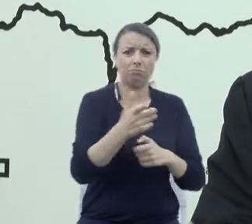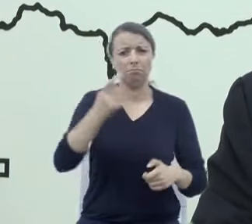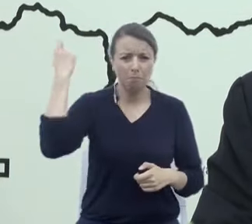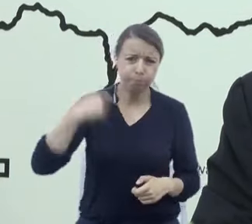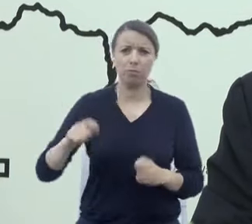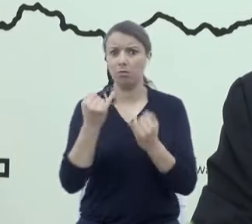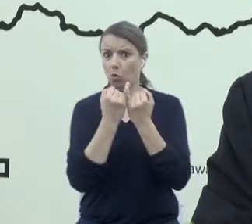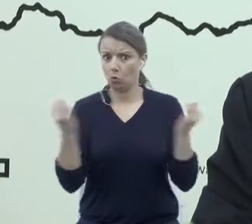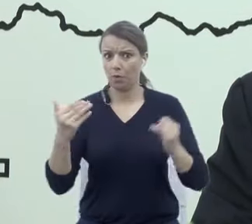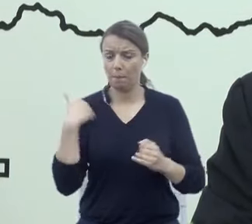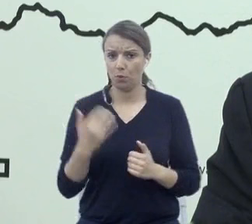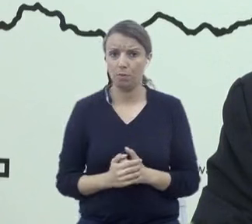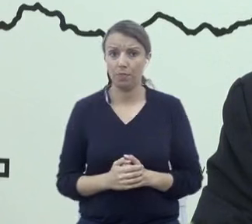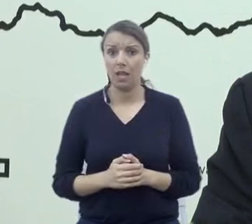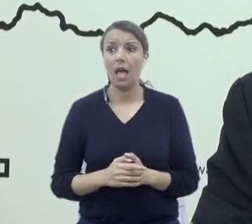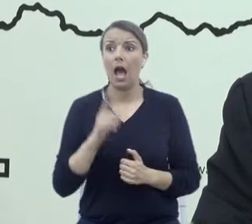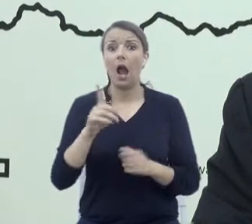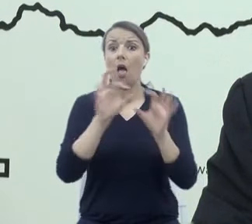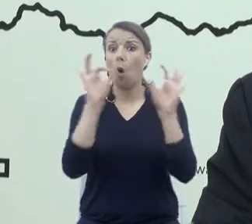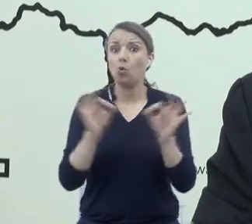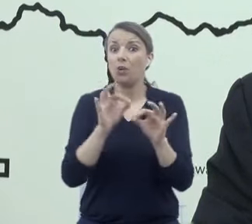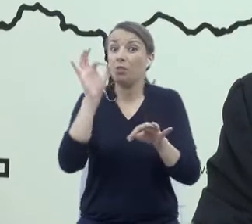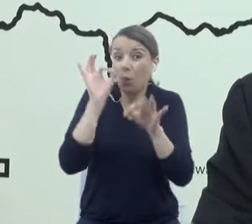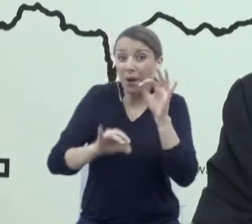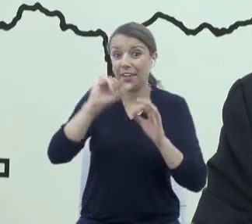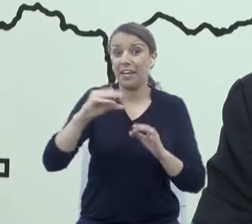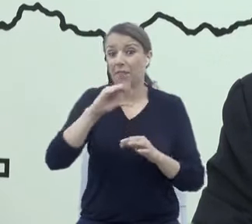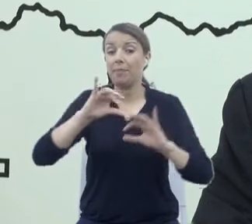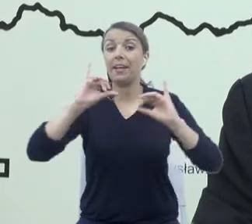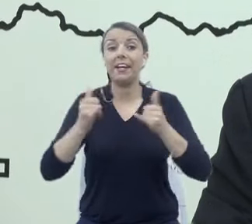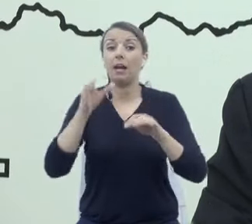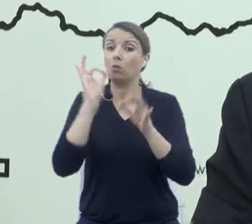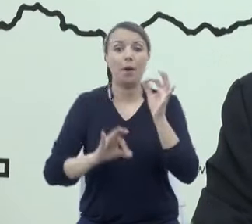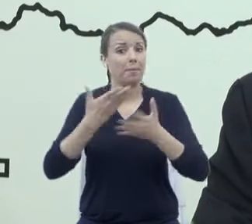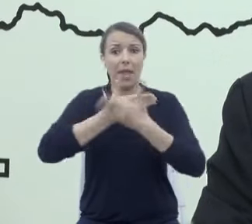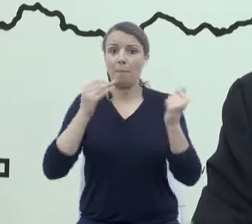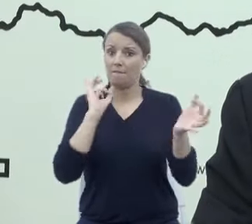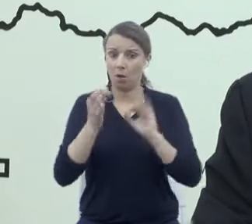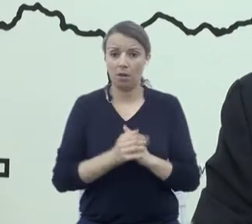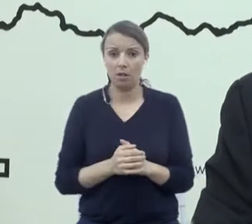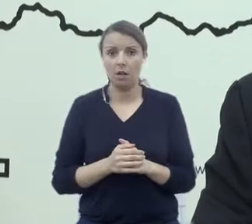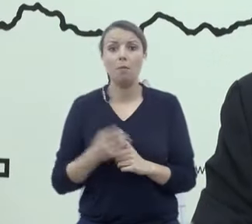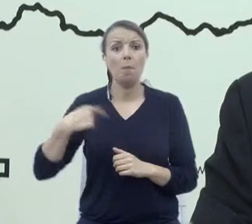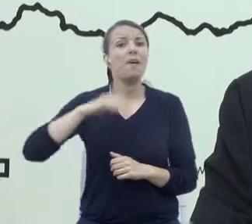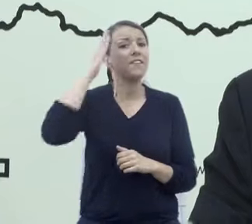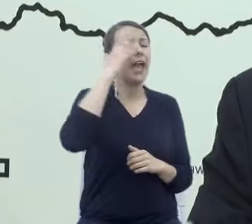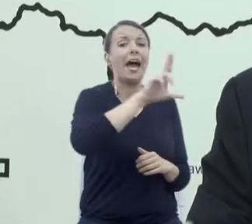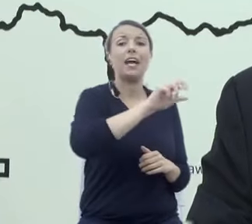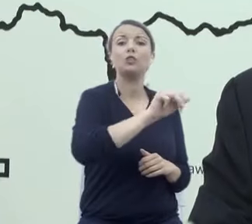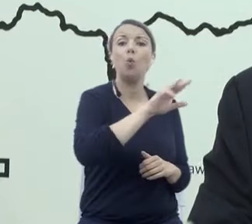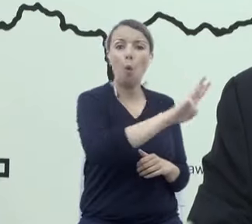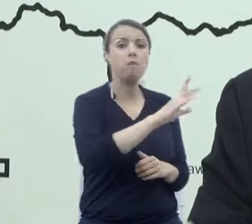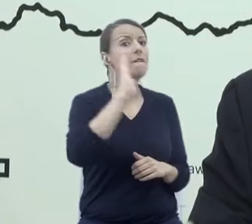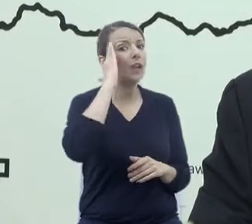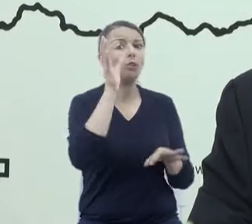samym przebiegu mordu w Jedwabnym nie mamy tak dokładnej informacji jak o Radziłowie, gdzie wiemy konkretnie, kto